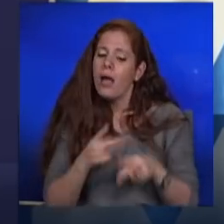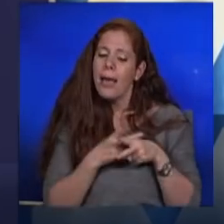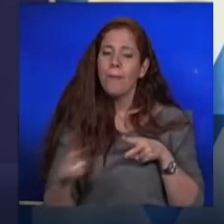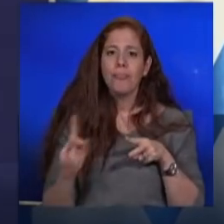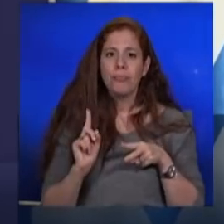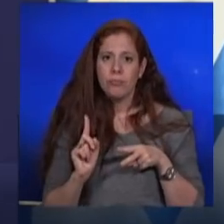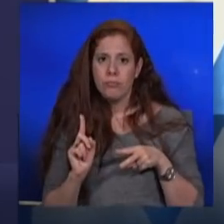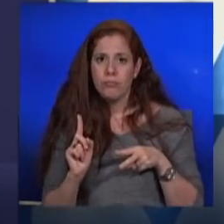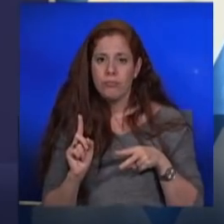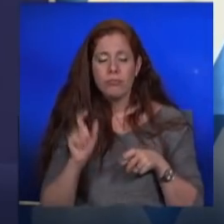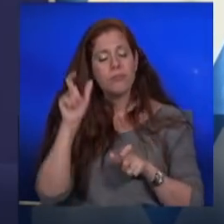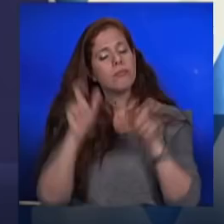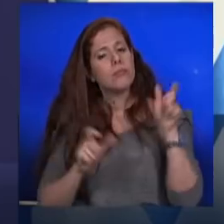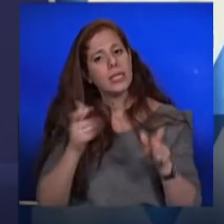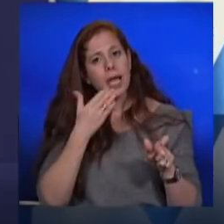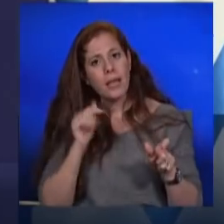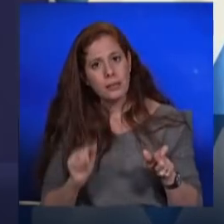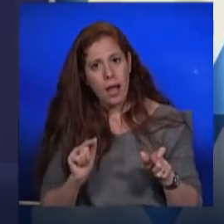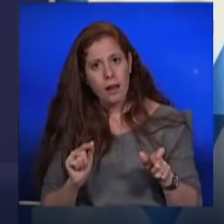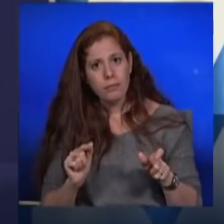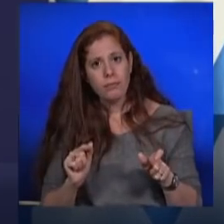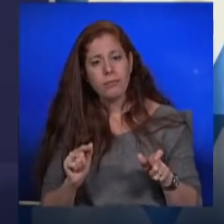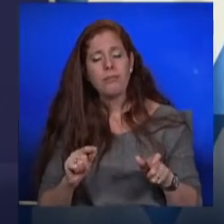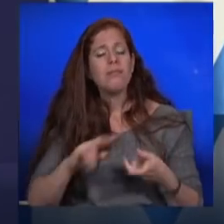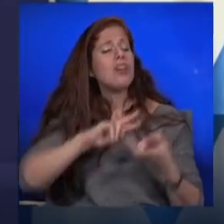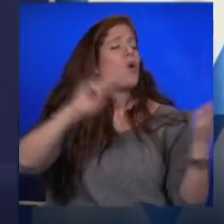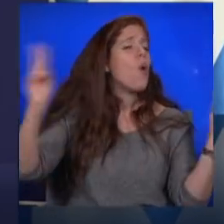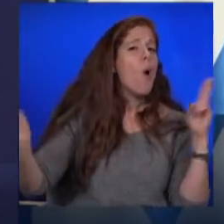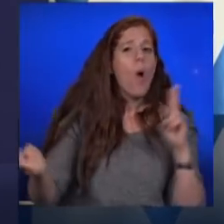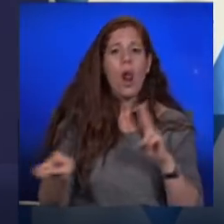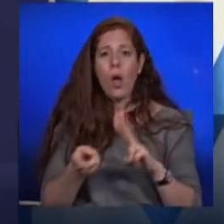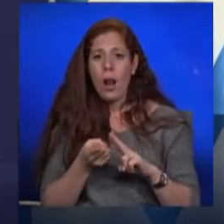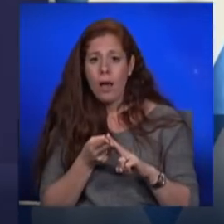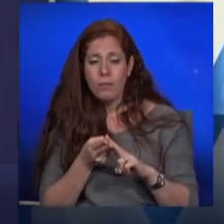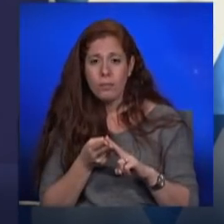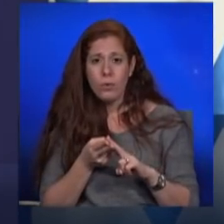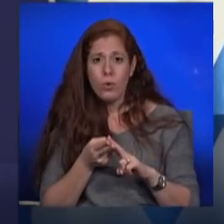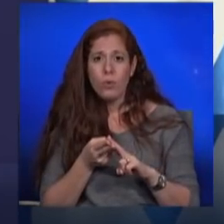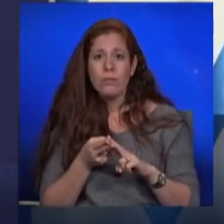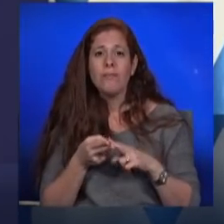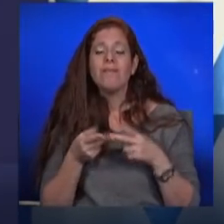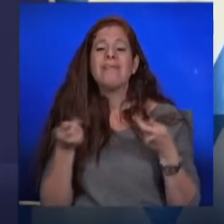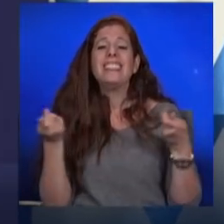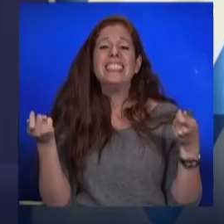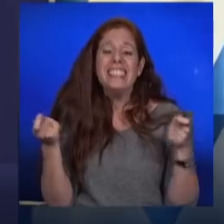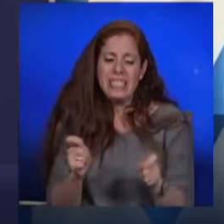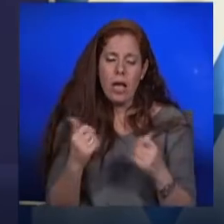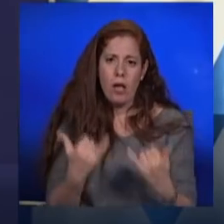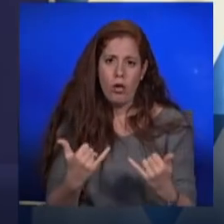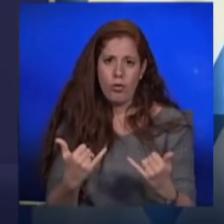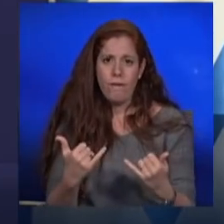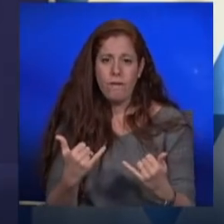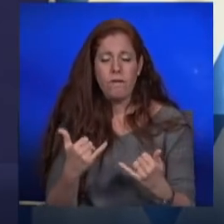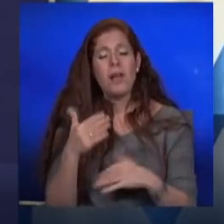אזרחי ישראל, כל העולם כולו, סגר צר מאוד. מדינות